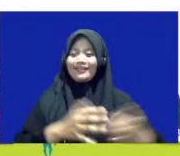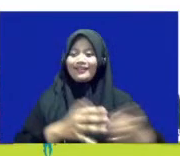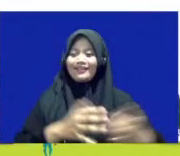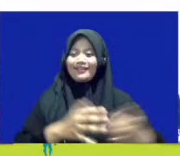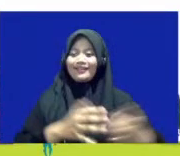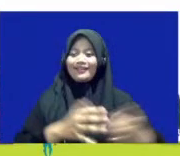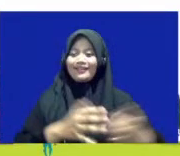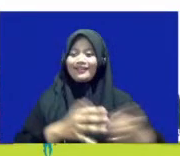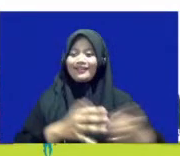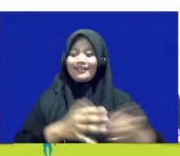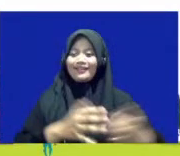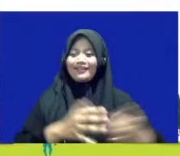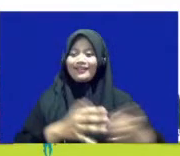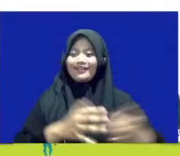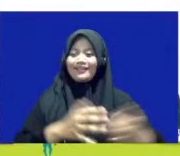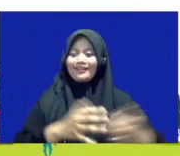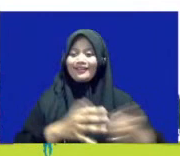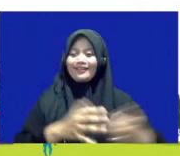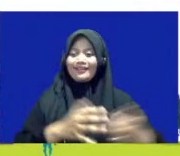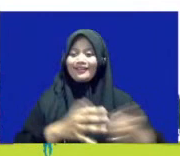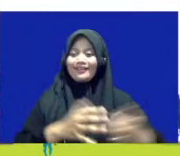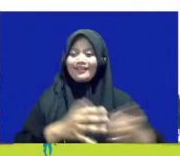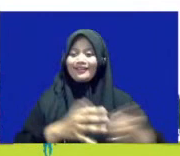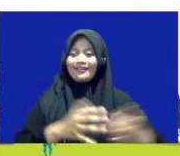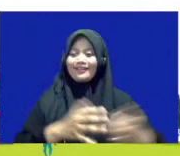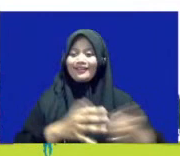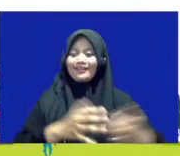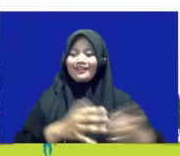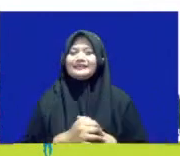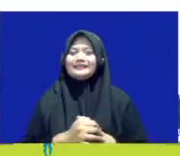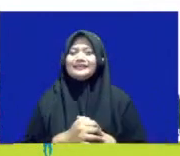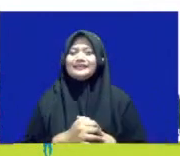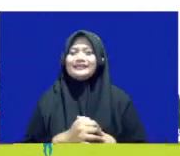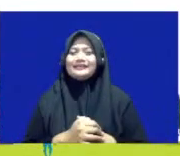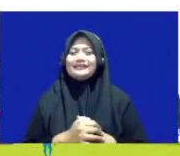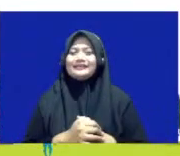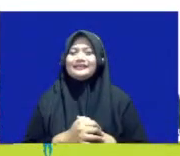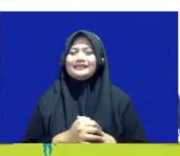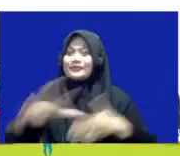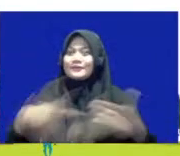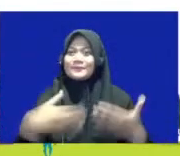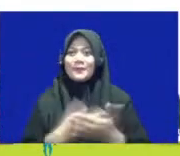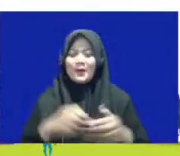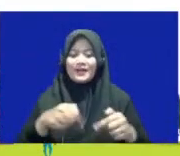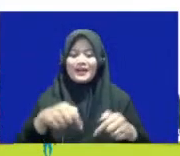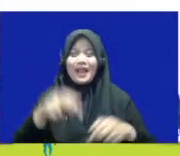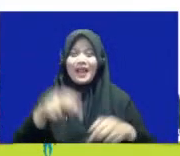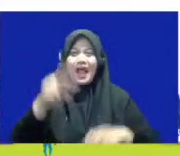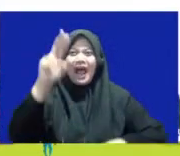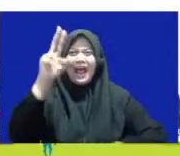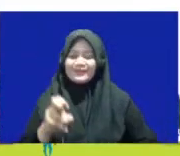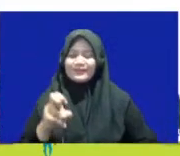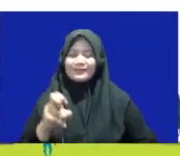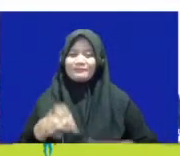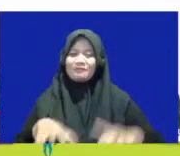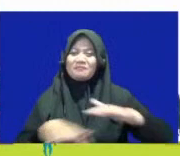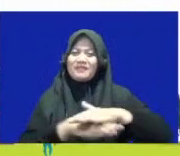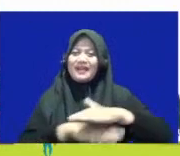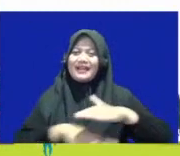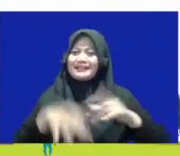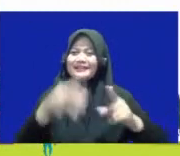berkesinambungan dan sinergis. Semua ini harus berbasis dengan masyarakat